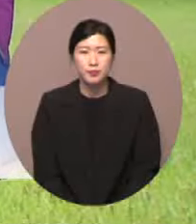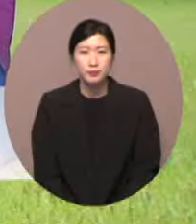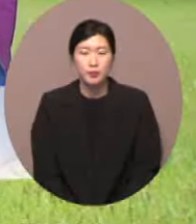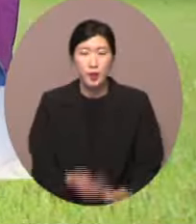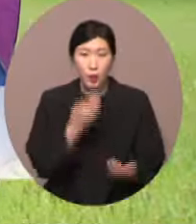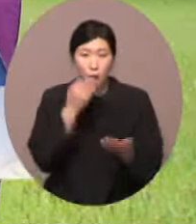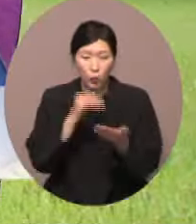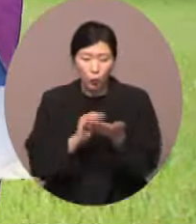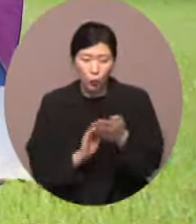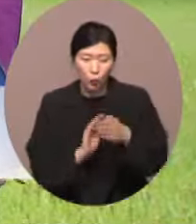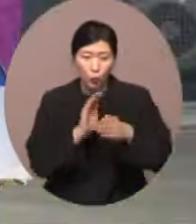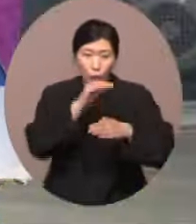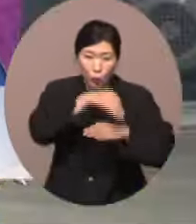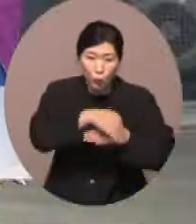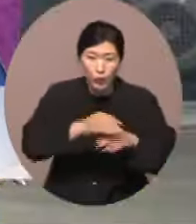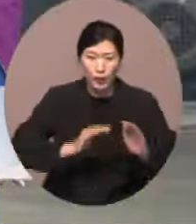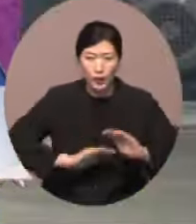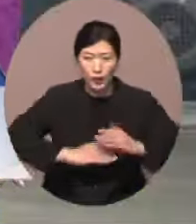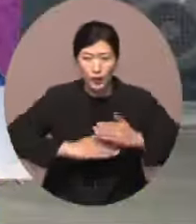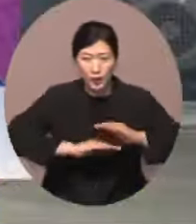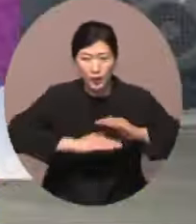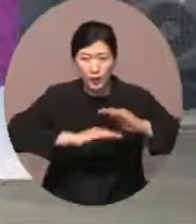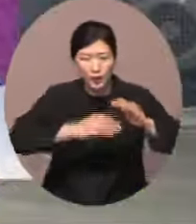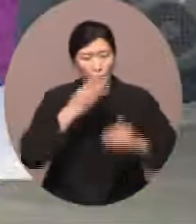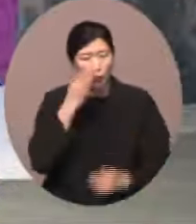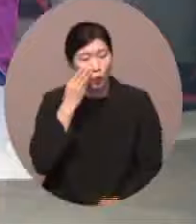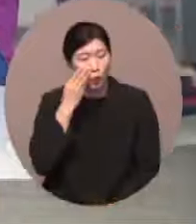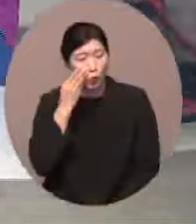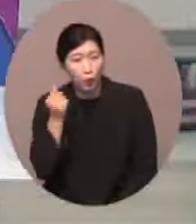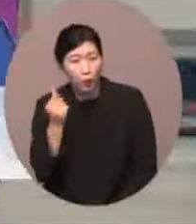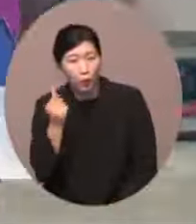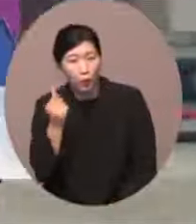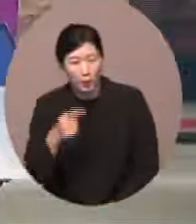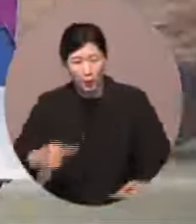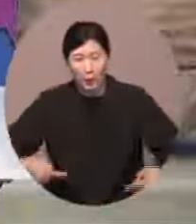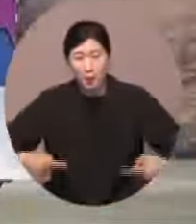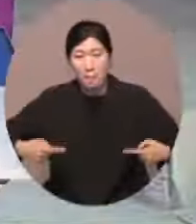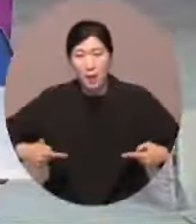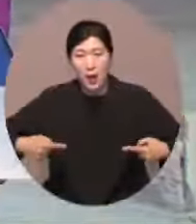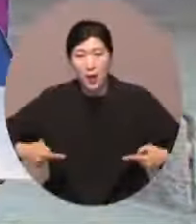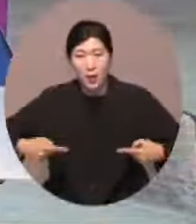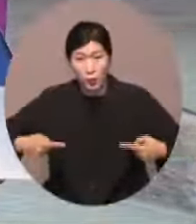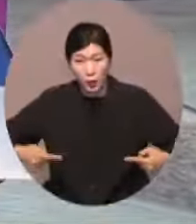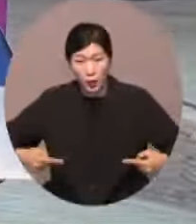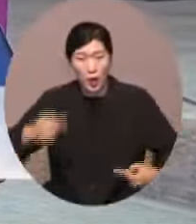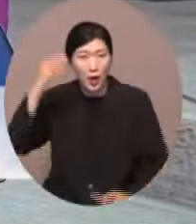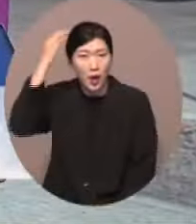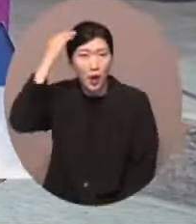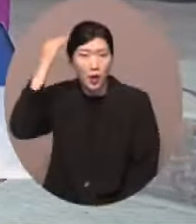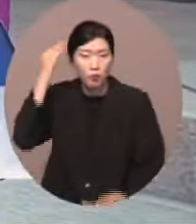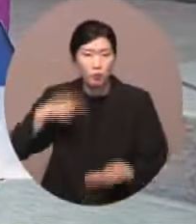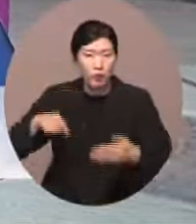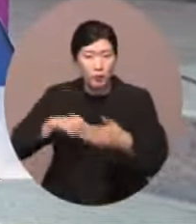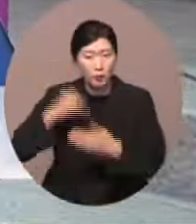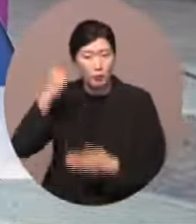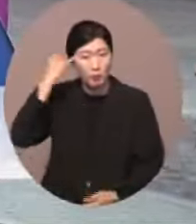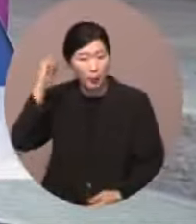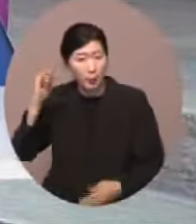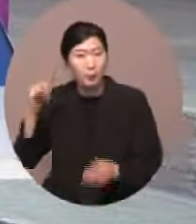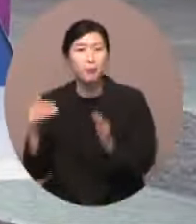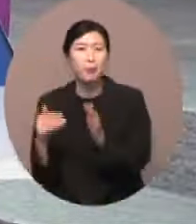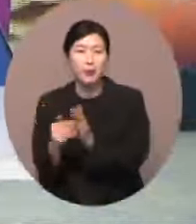바위를 넘고 계단을 오르고 장애물을 자유자재로 넘어가는 바퀴를 국내 연구진이 세계 최초로